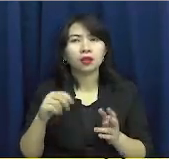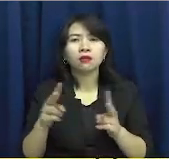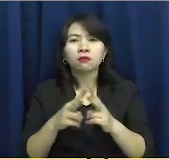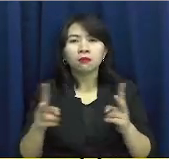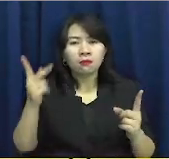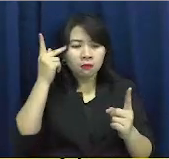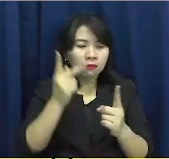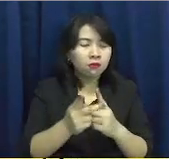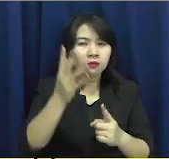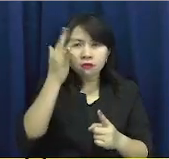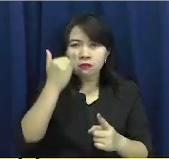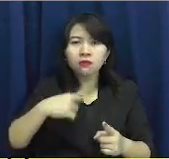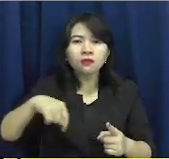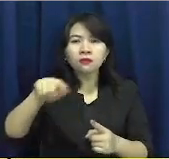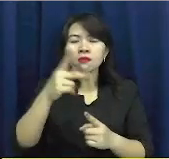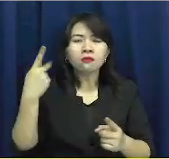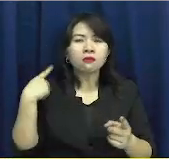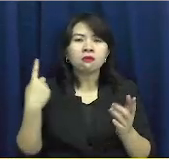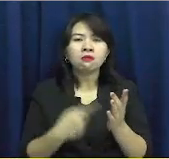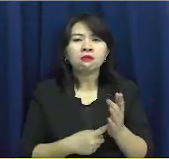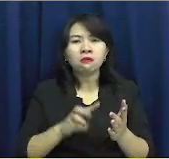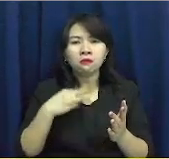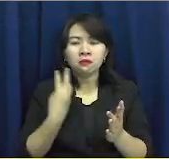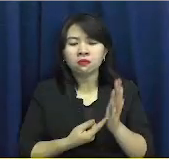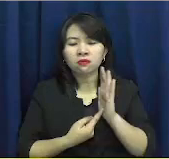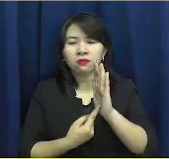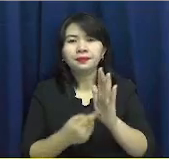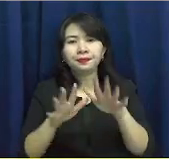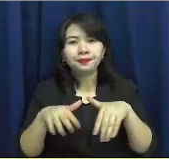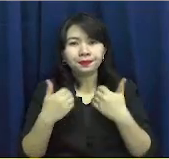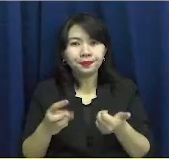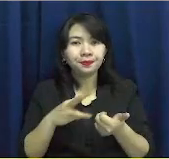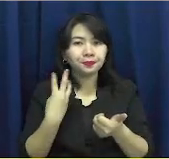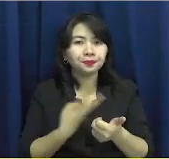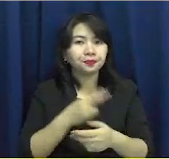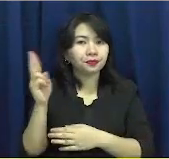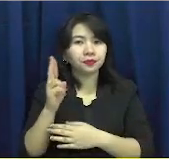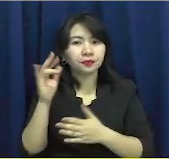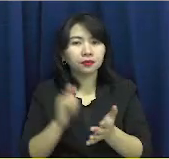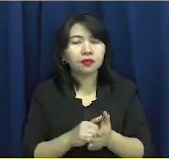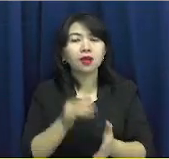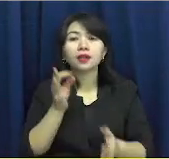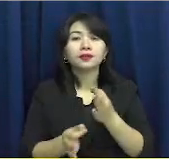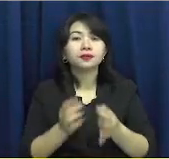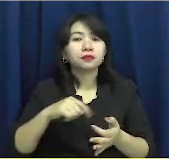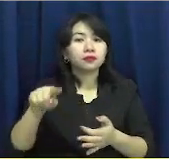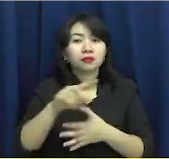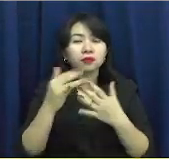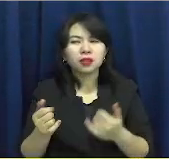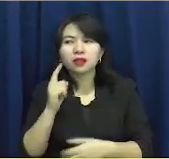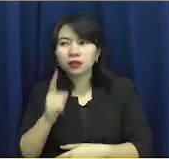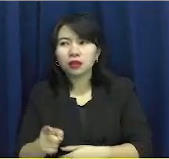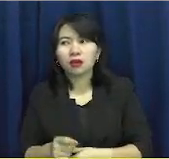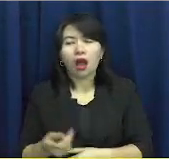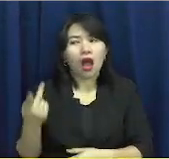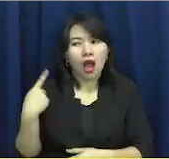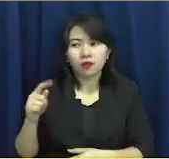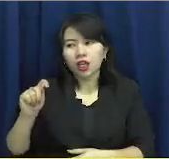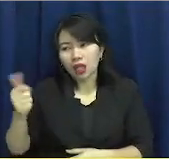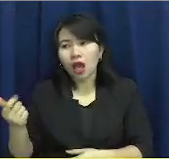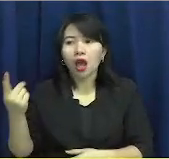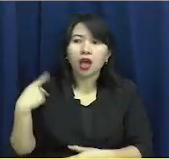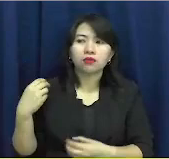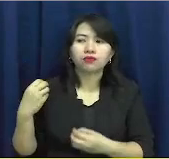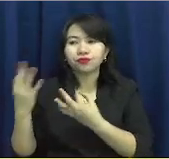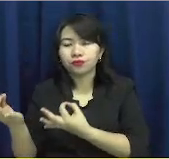this? Pinakita ko saan para gagamitin yan. You see? Pag tayo'y nagkaroon na issues, ano ba yan? Nagta-tights na nga, nag-offering na nga, tapos ganito.